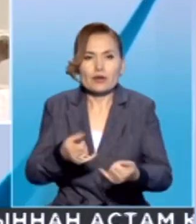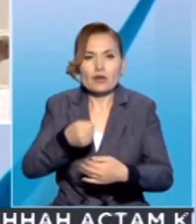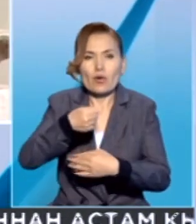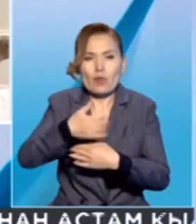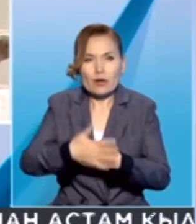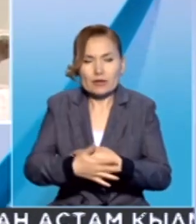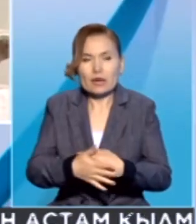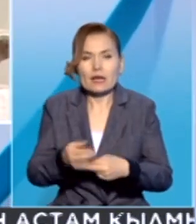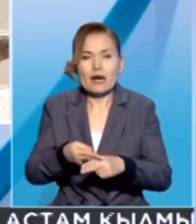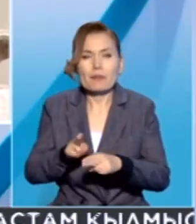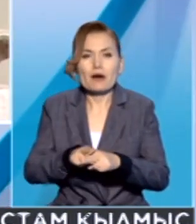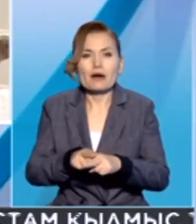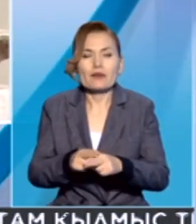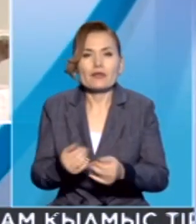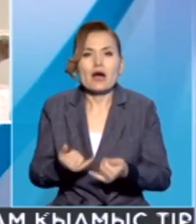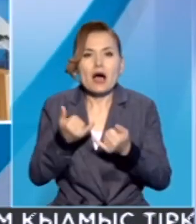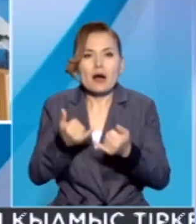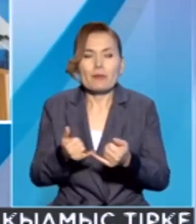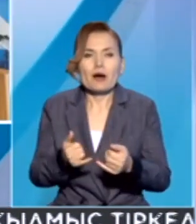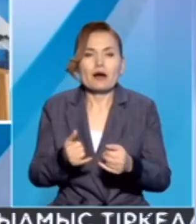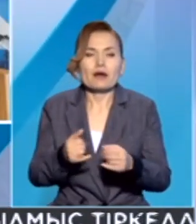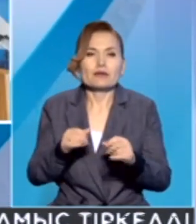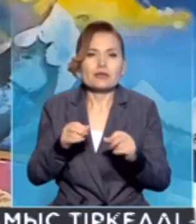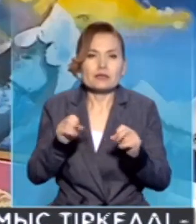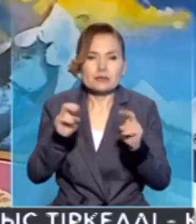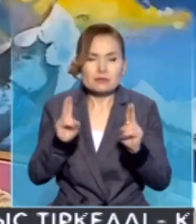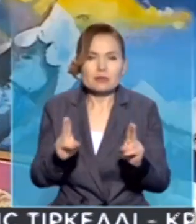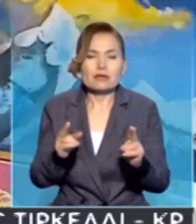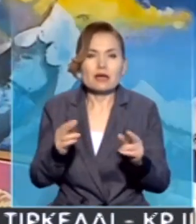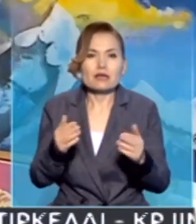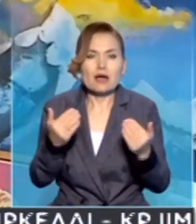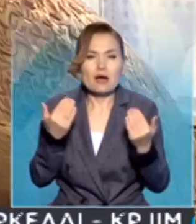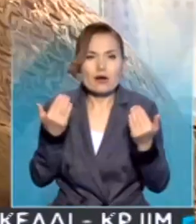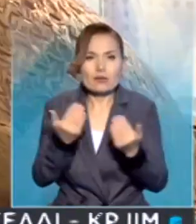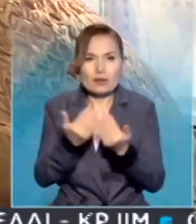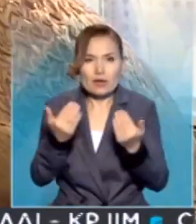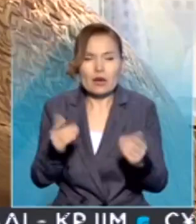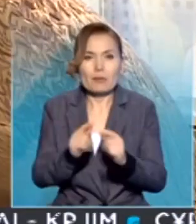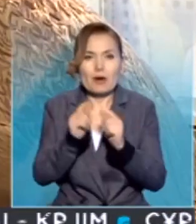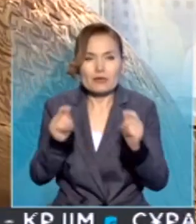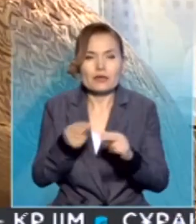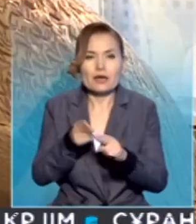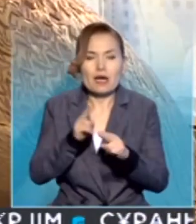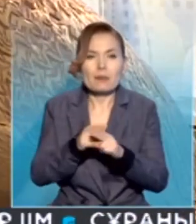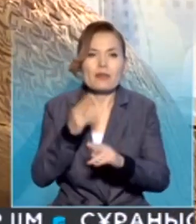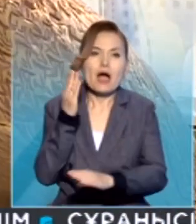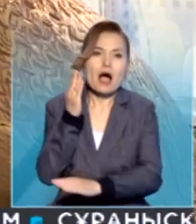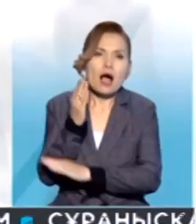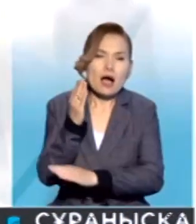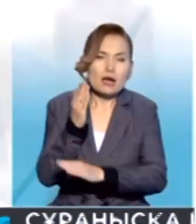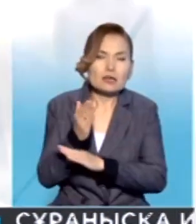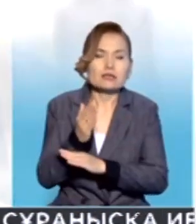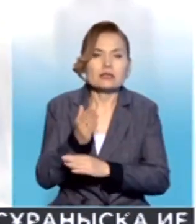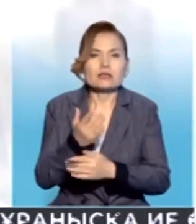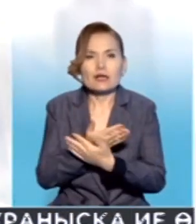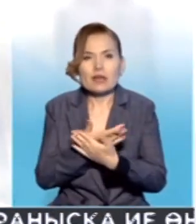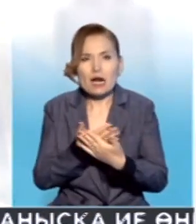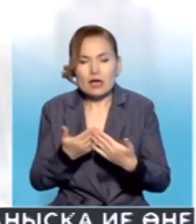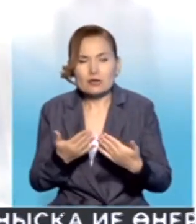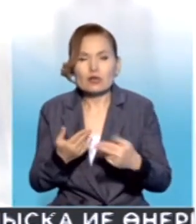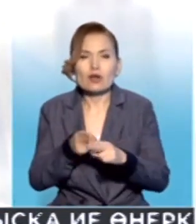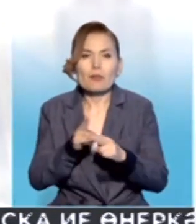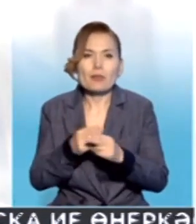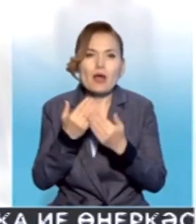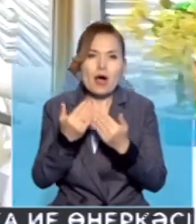бастамасымен бірлігім алтын қазынаматты қолөнер көрмесі өтті. Көпшілікке тігін, көркем сурет, ағаштан жасалған ыдыстар, ғимарат пішіндері